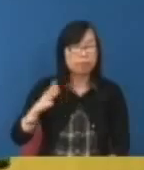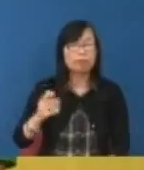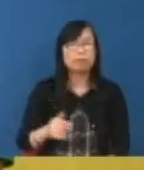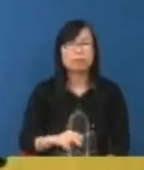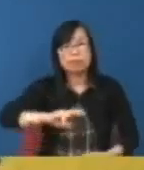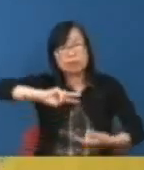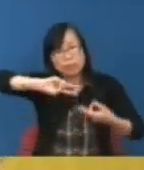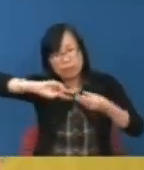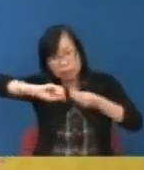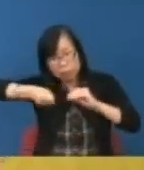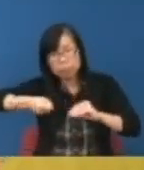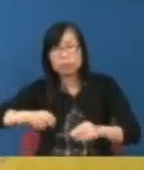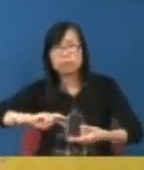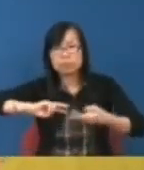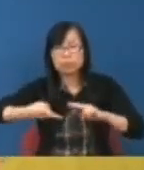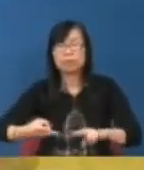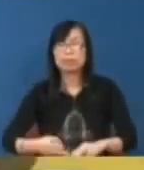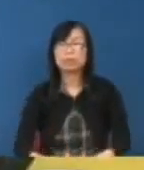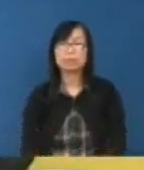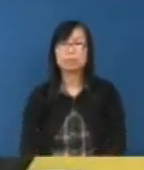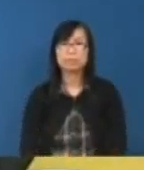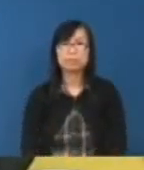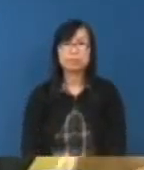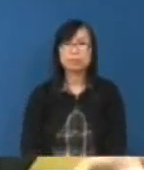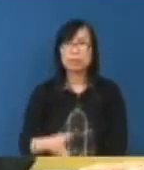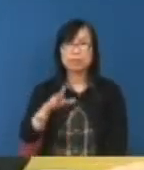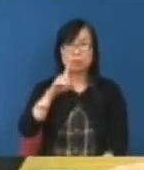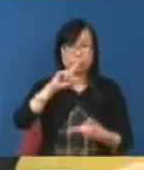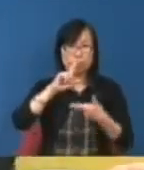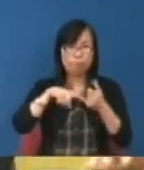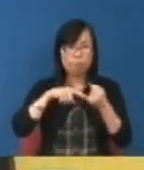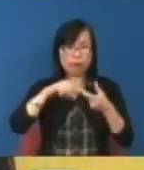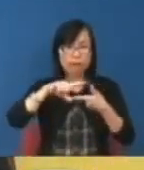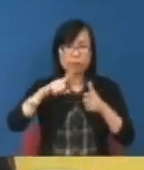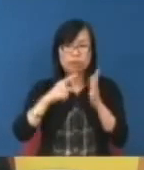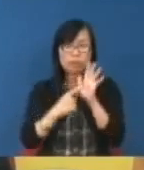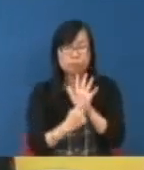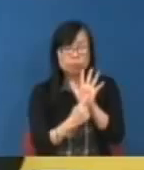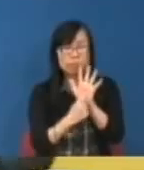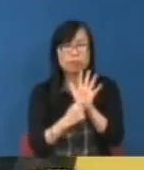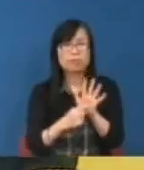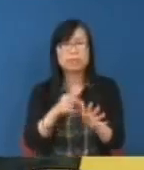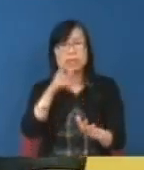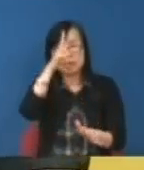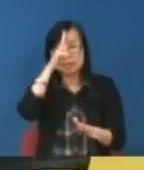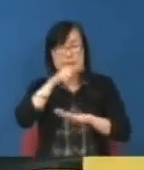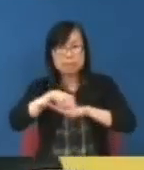扭轉。 最好的方法就是這樣，就是舉個例子，就是說施政報告，